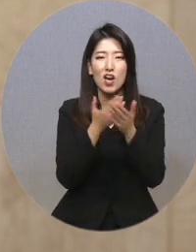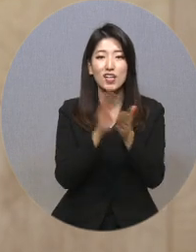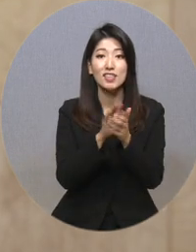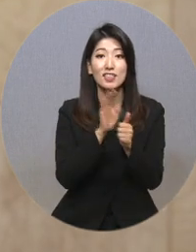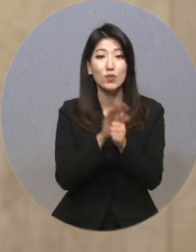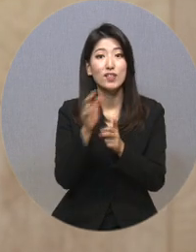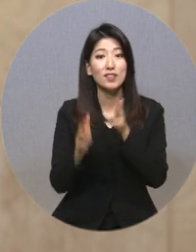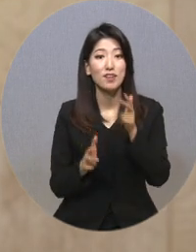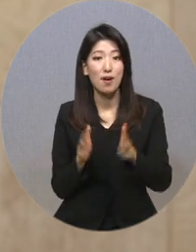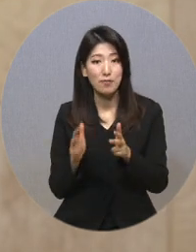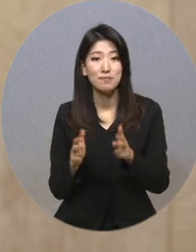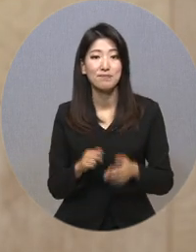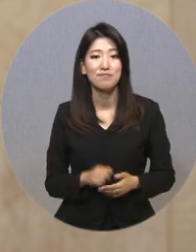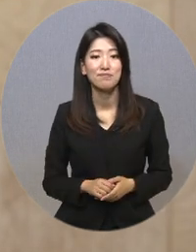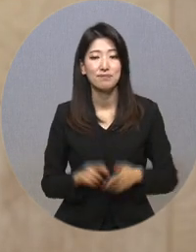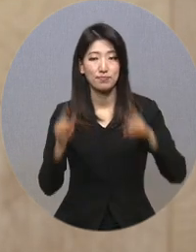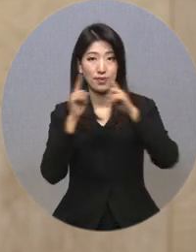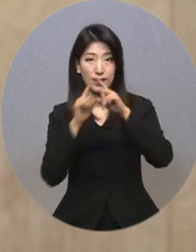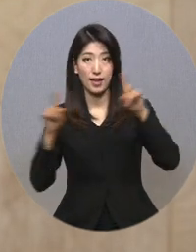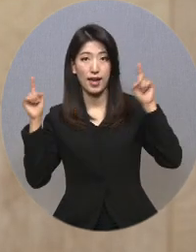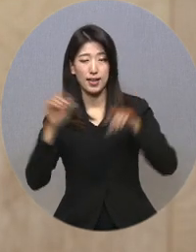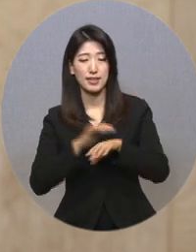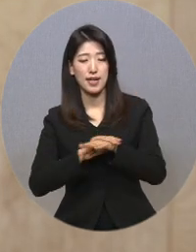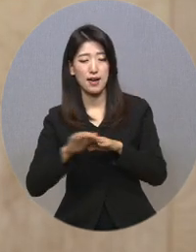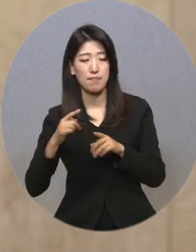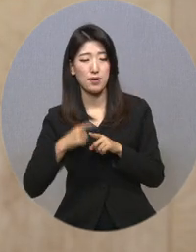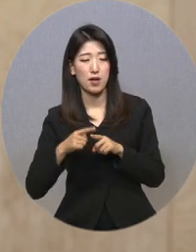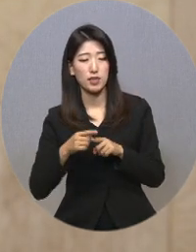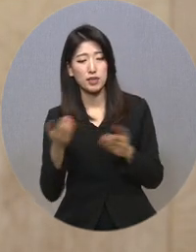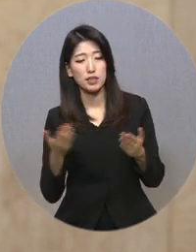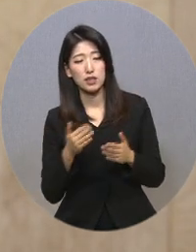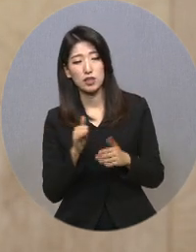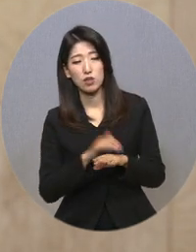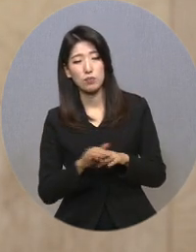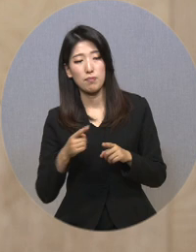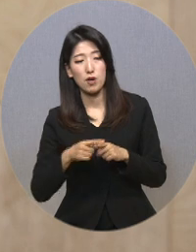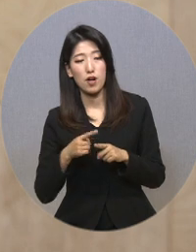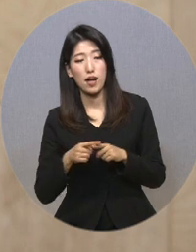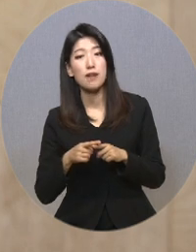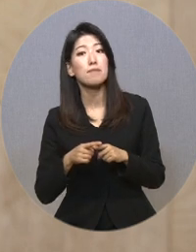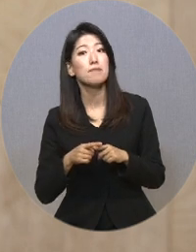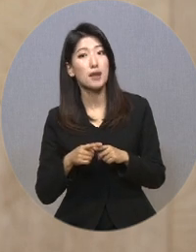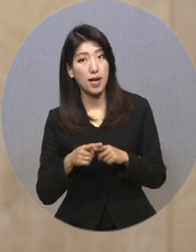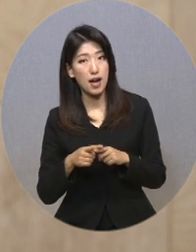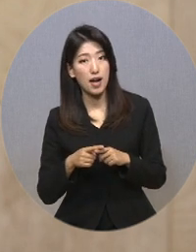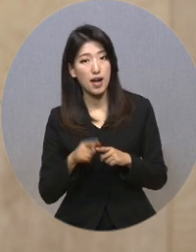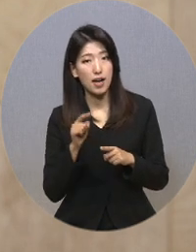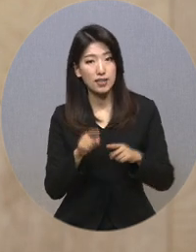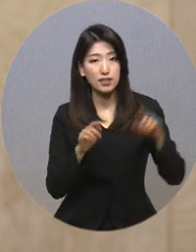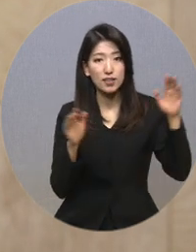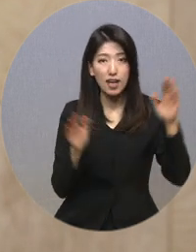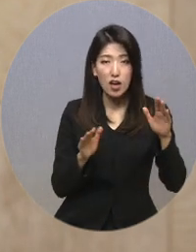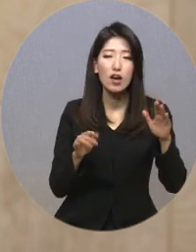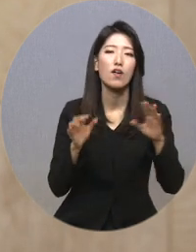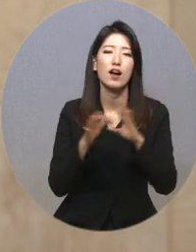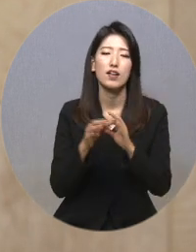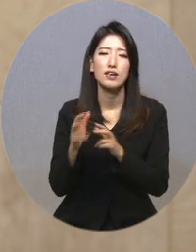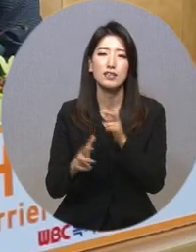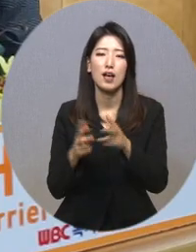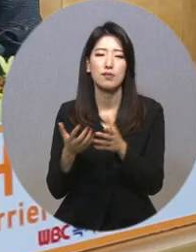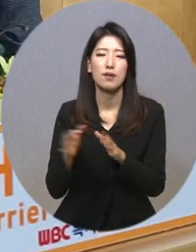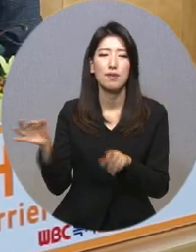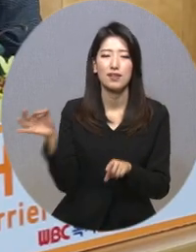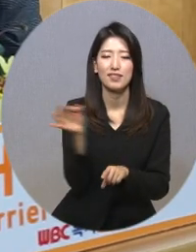모든 저희의 대학을 평가를 해서 그런 학생들 주는 혁신 사업단의 장학금이라든지 뭐 커플링